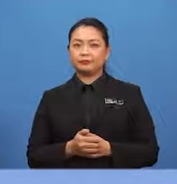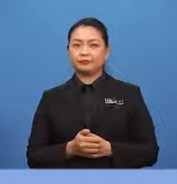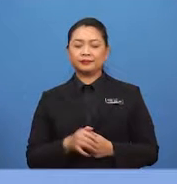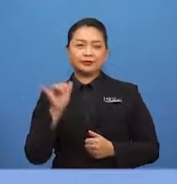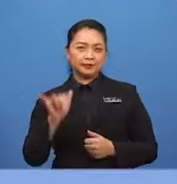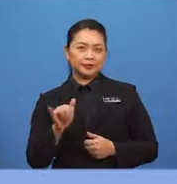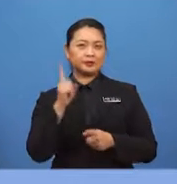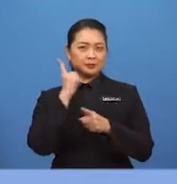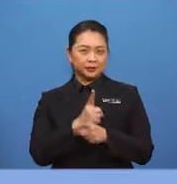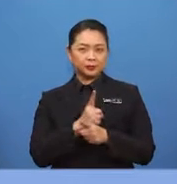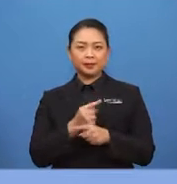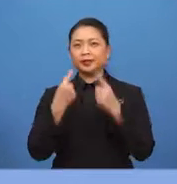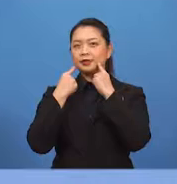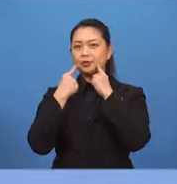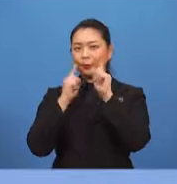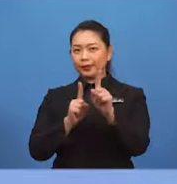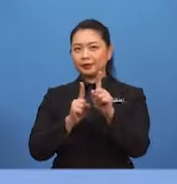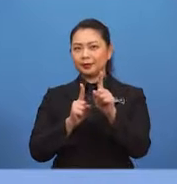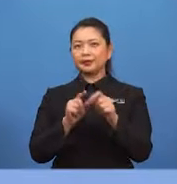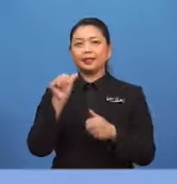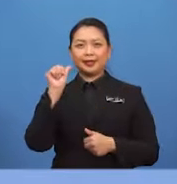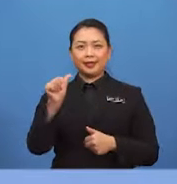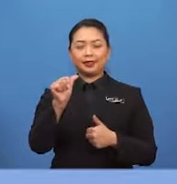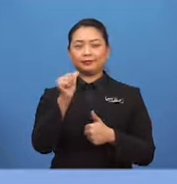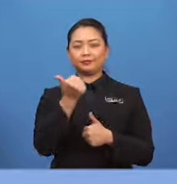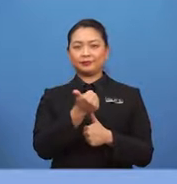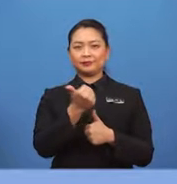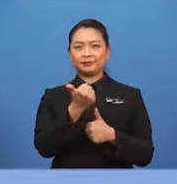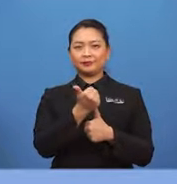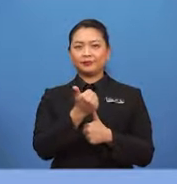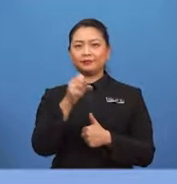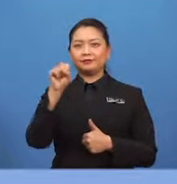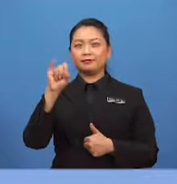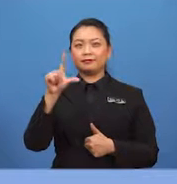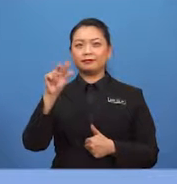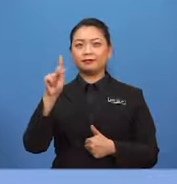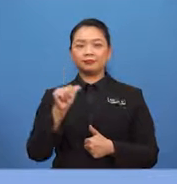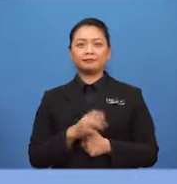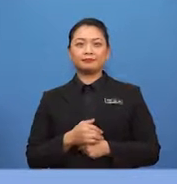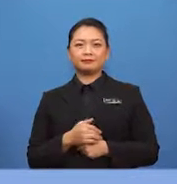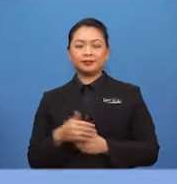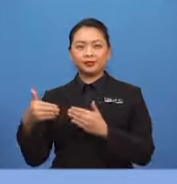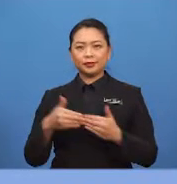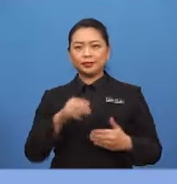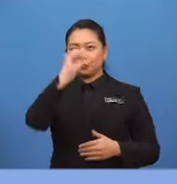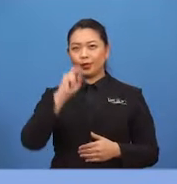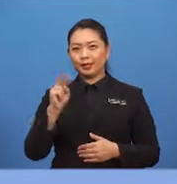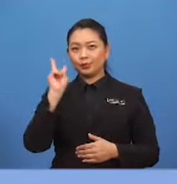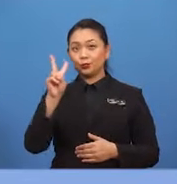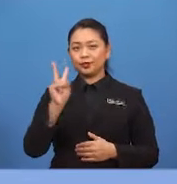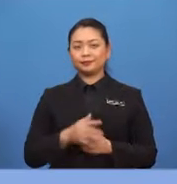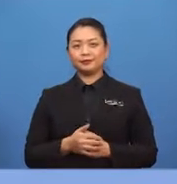Ya, betul. Jawapannya A, iaitu silika. Seterusnya, soalan yang